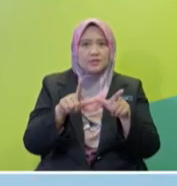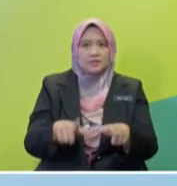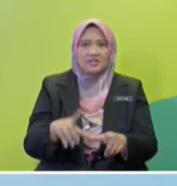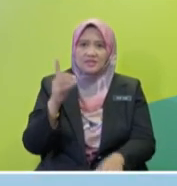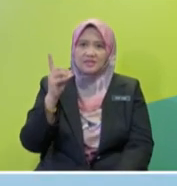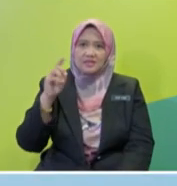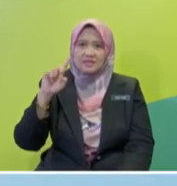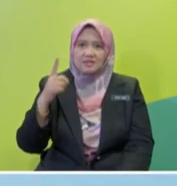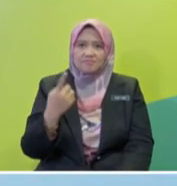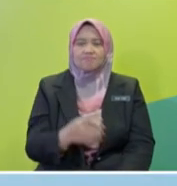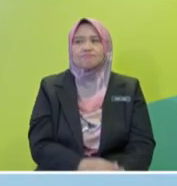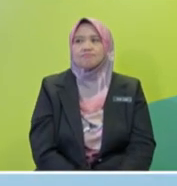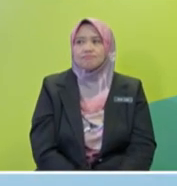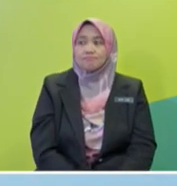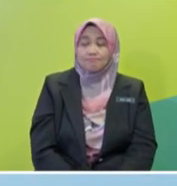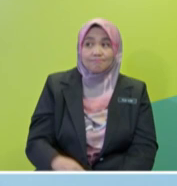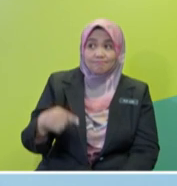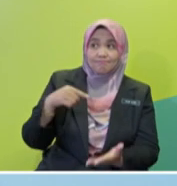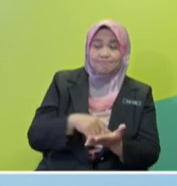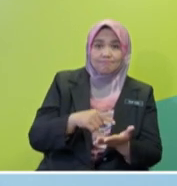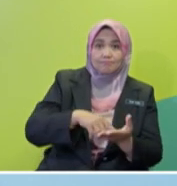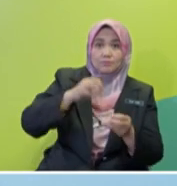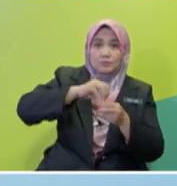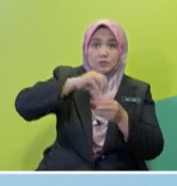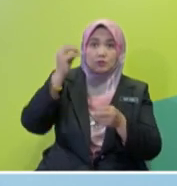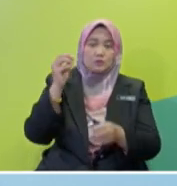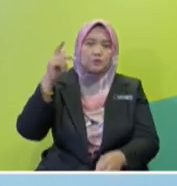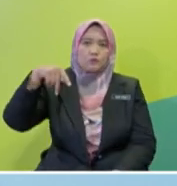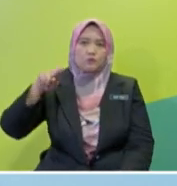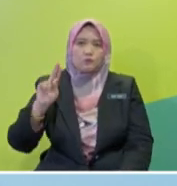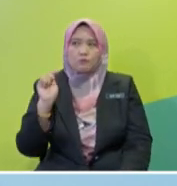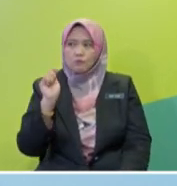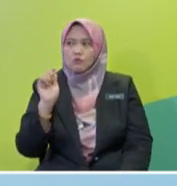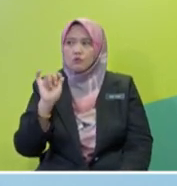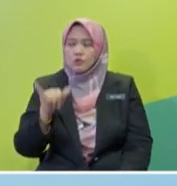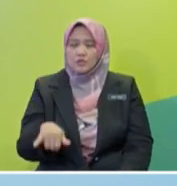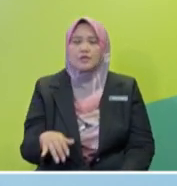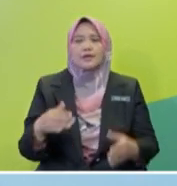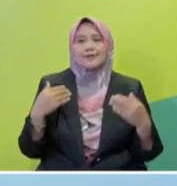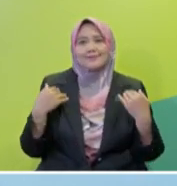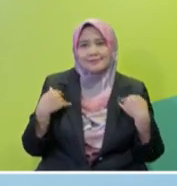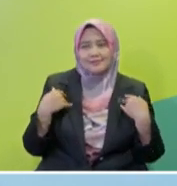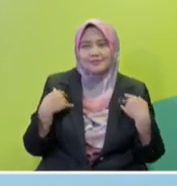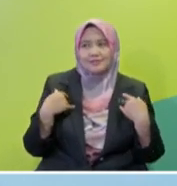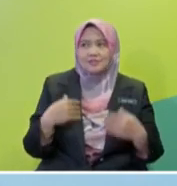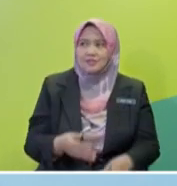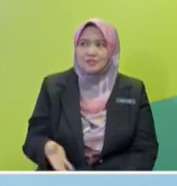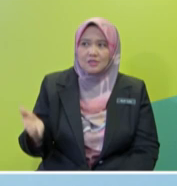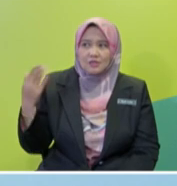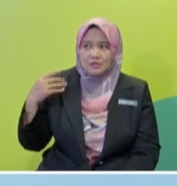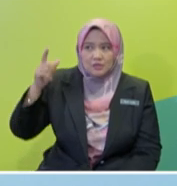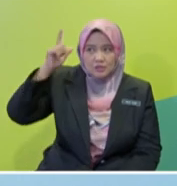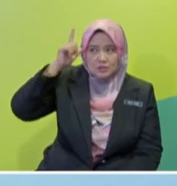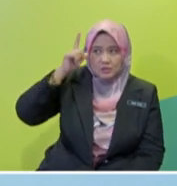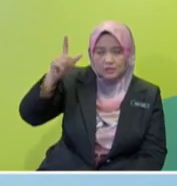hasilkan tadi kita menaiki kita ada penggunaan title tadi title tadi itu kita akan nampak